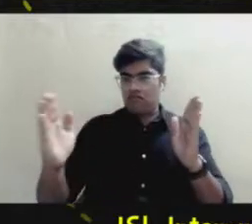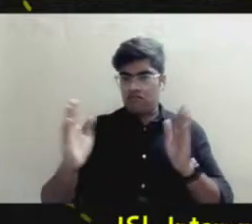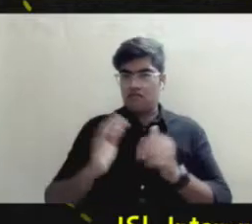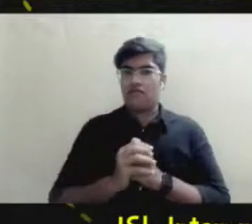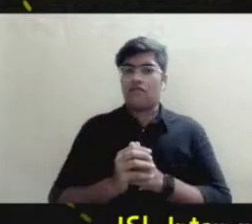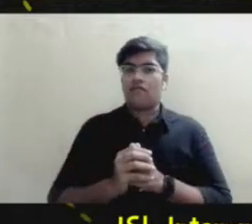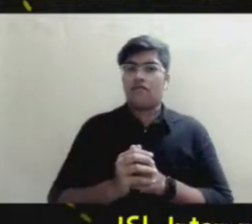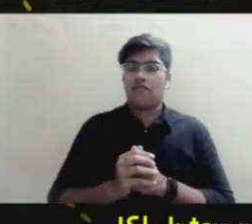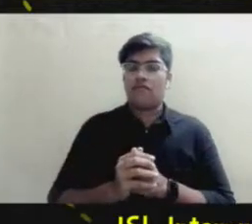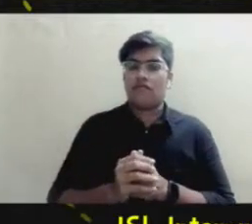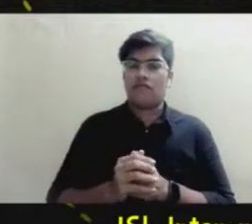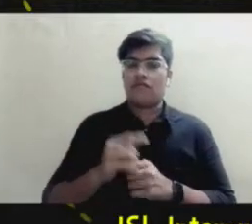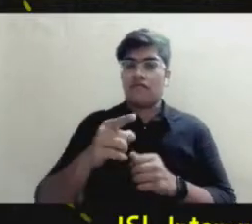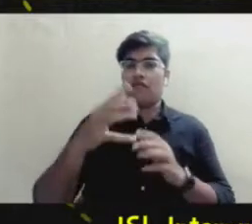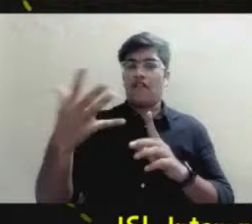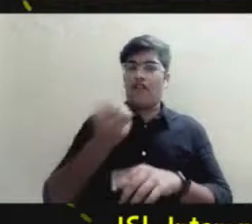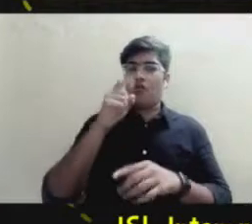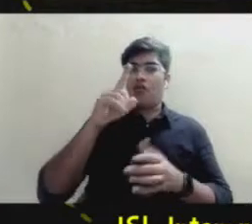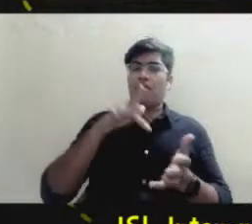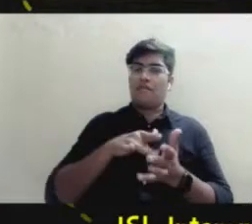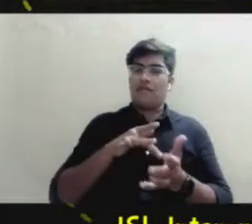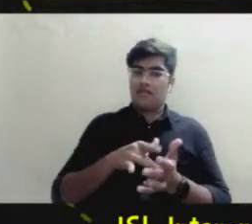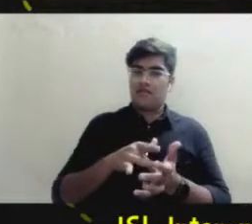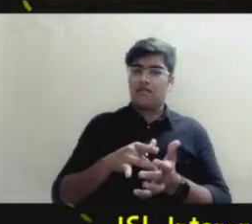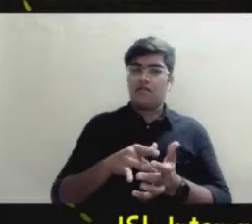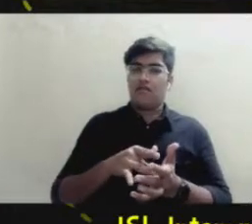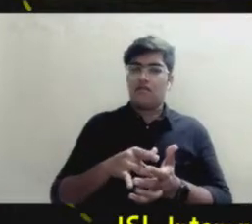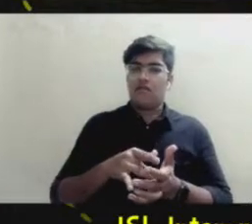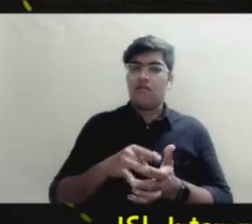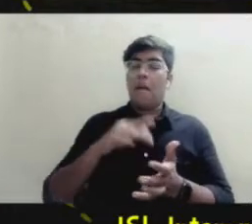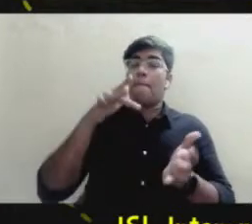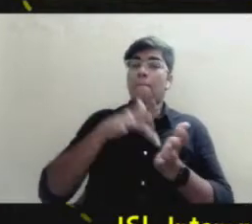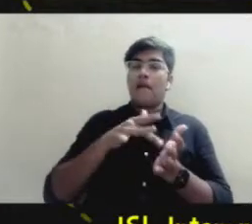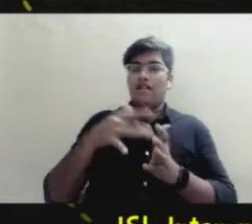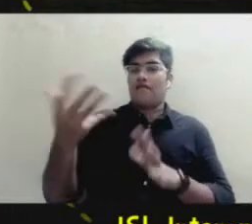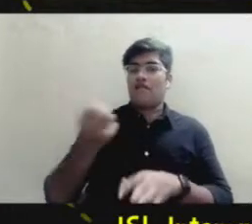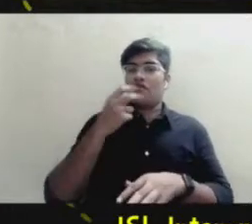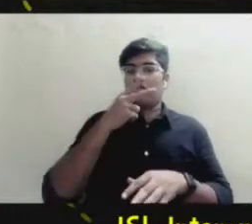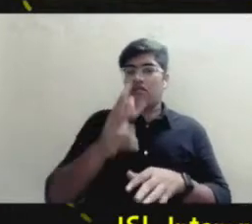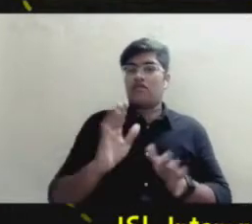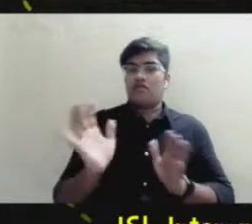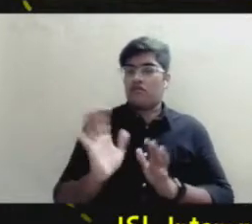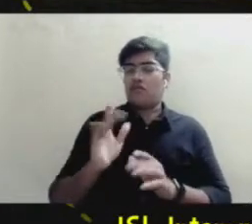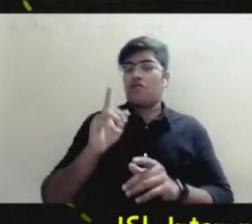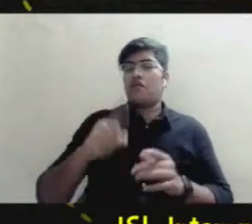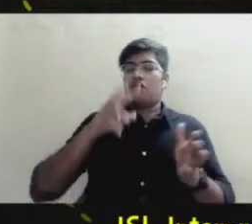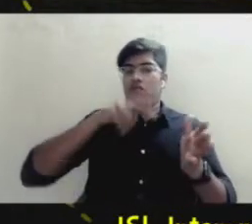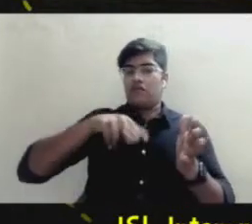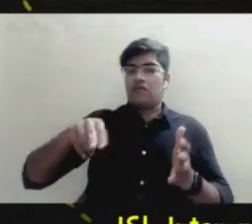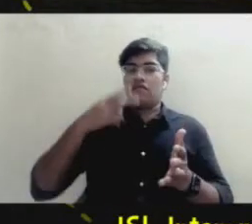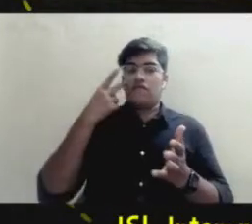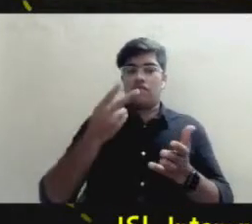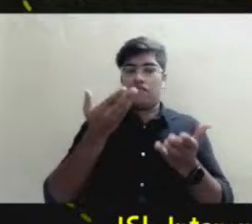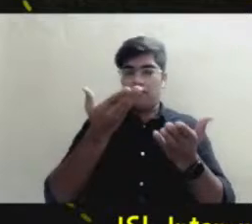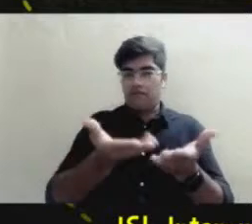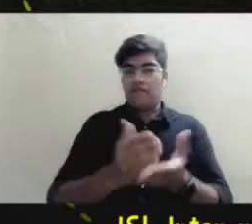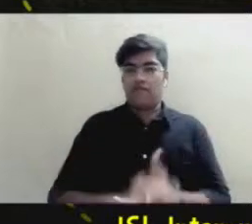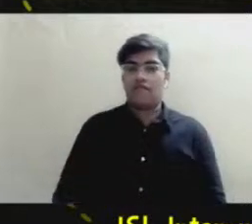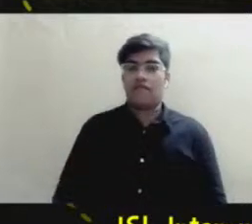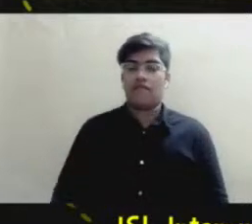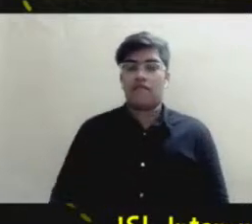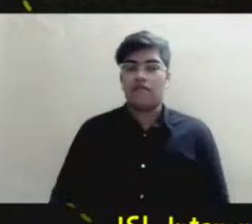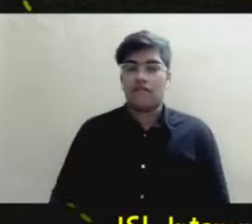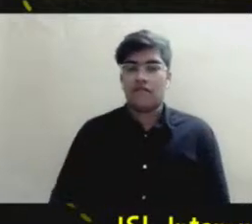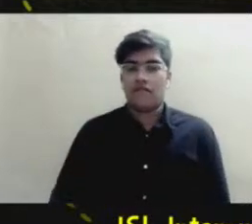that I found in, let me not tell you where I found it while I read it. बिराजत राधे